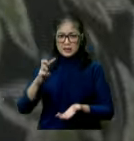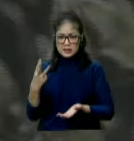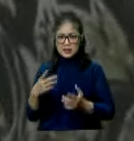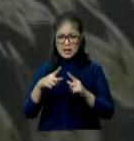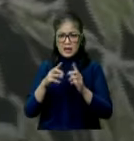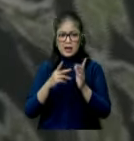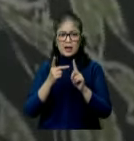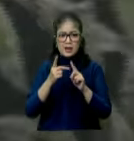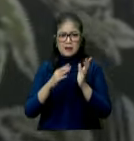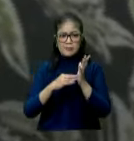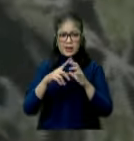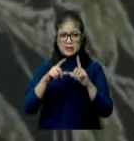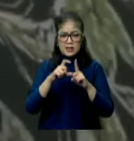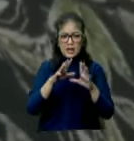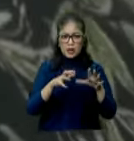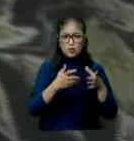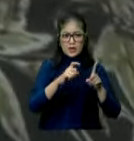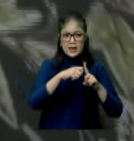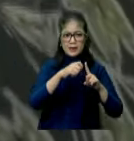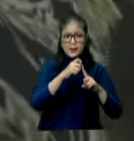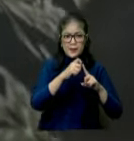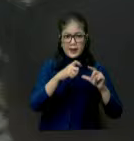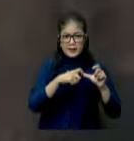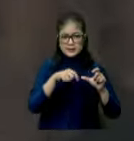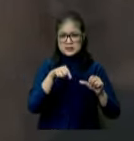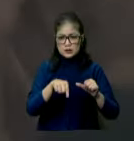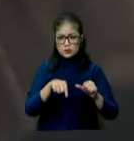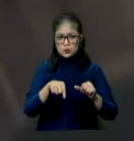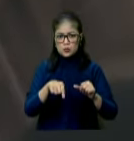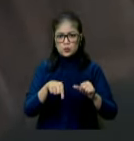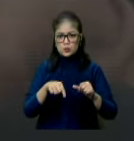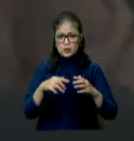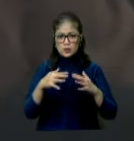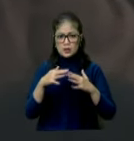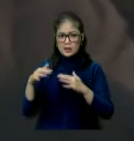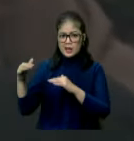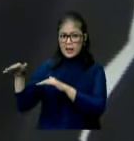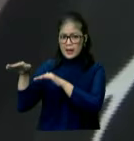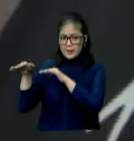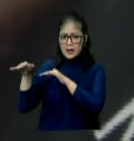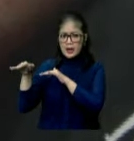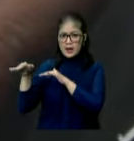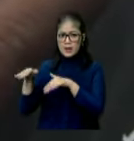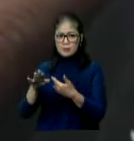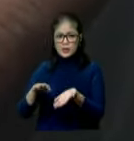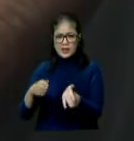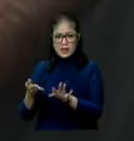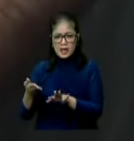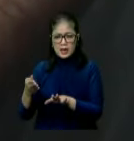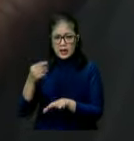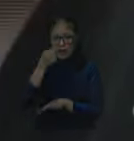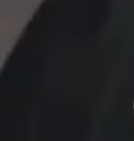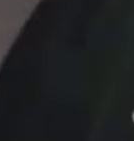Zulfi, anggota KPPS Kelurahan Kebon Kacang Tanah Abang Jakarta Pusat, tewas mengenaskan. Kamis dini hari,